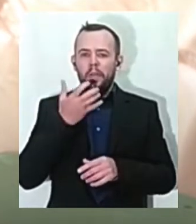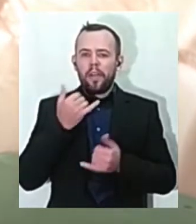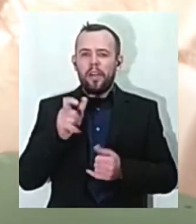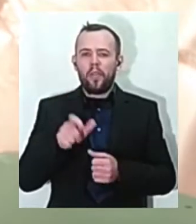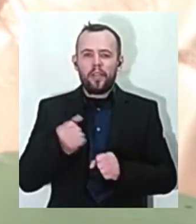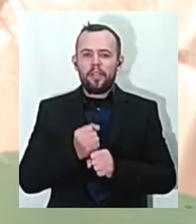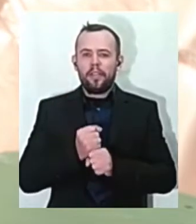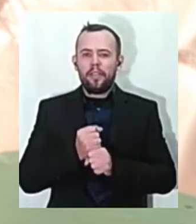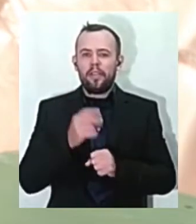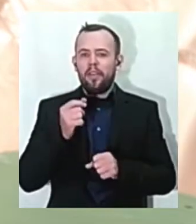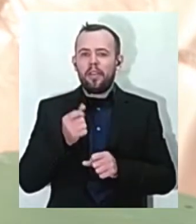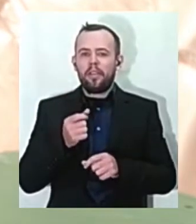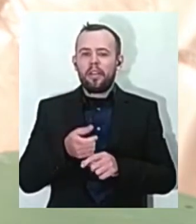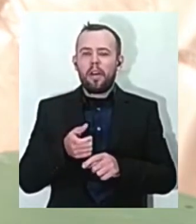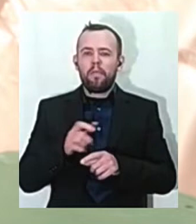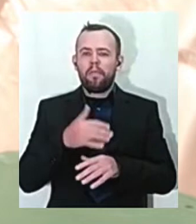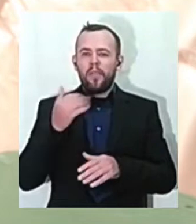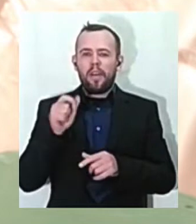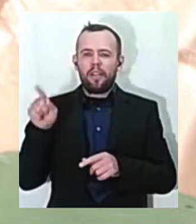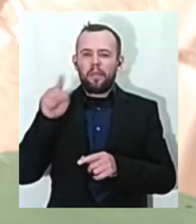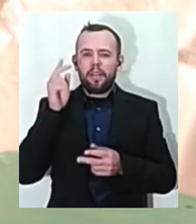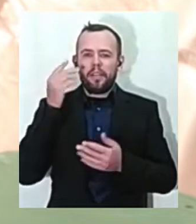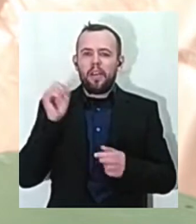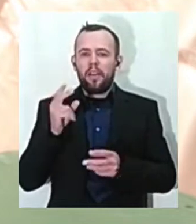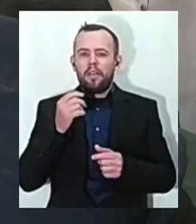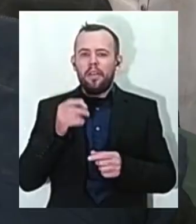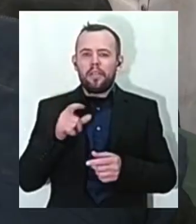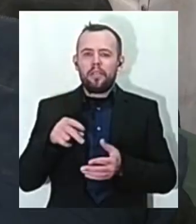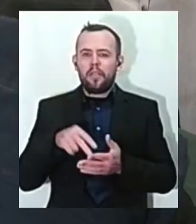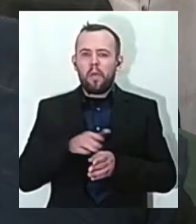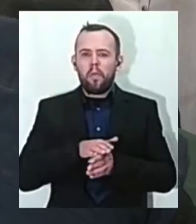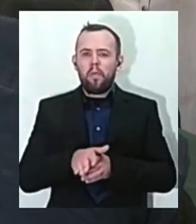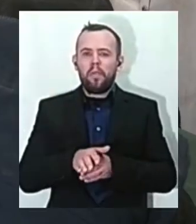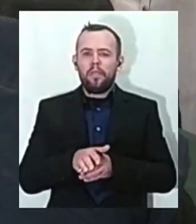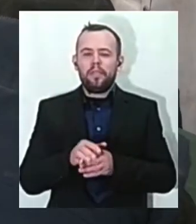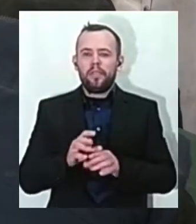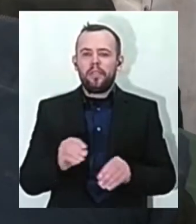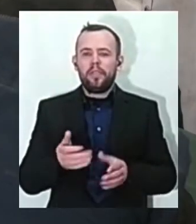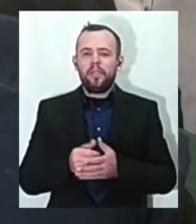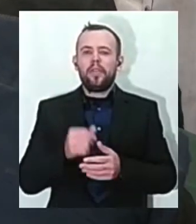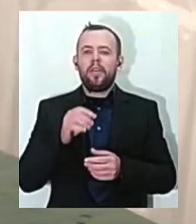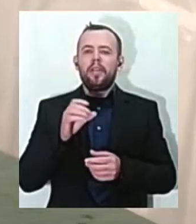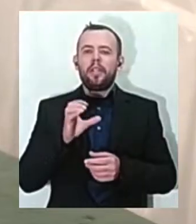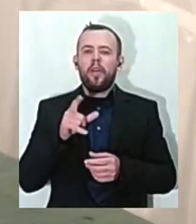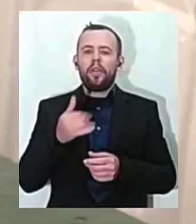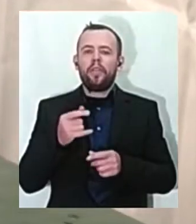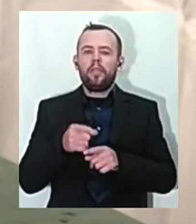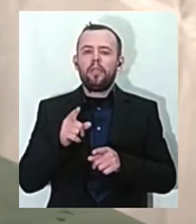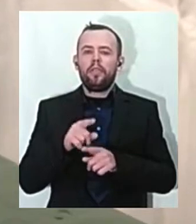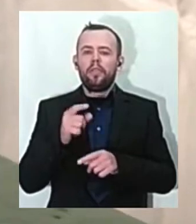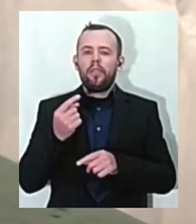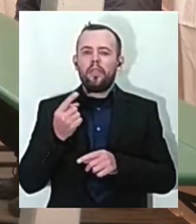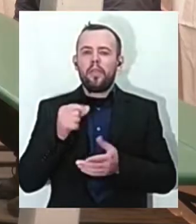Намного тепліше. А там, не знаю, одна буржуйка стояла, я пам'ятаю, і все. Сергій Марченко в минулому був безпритульним.